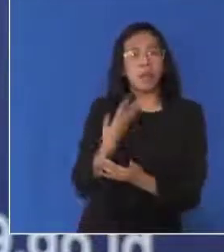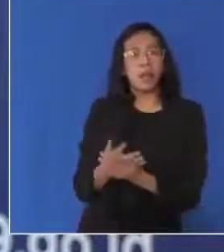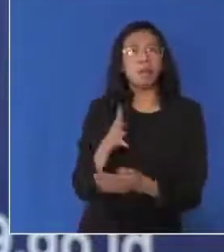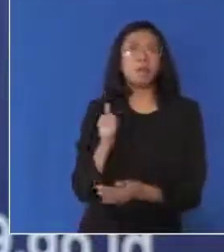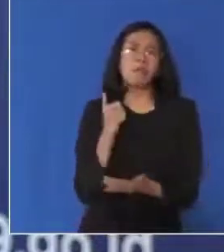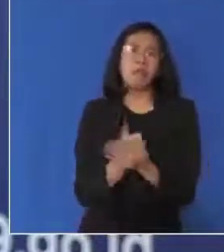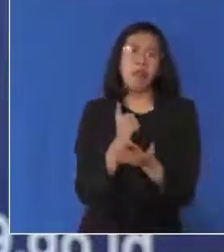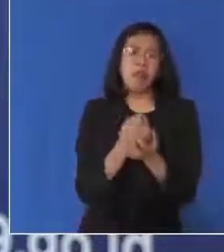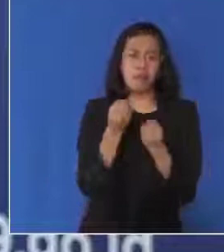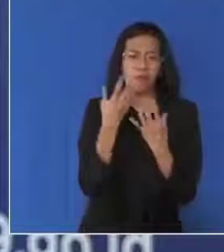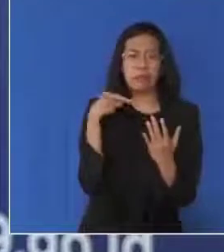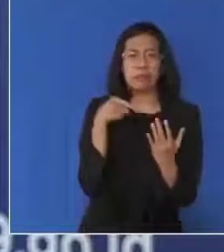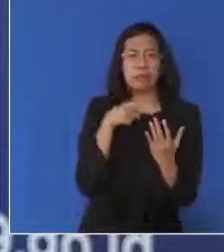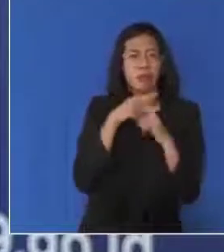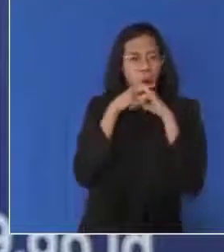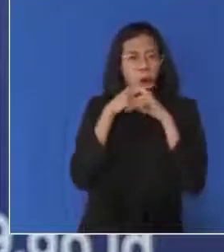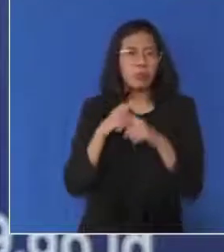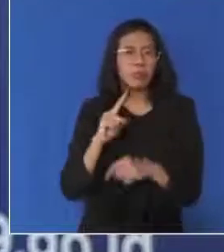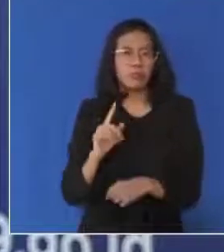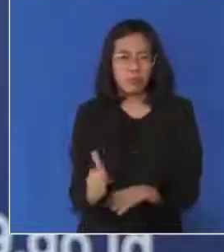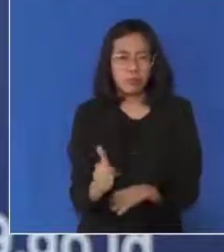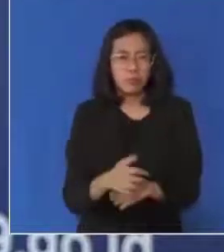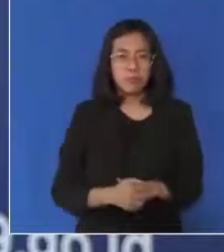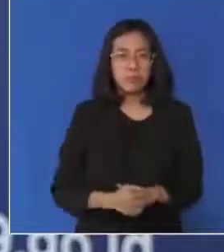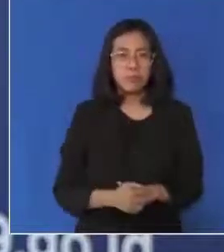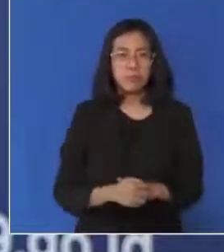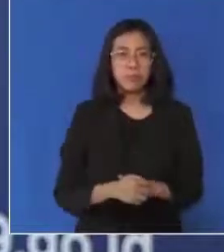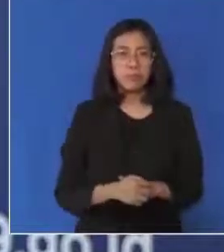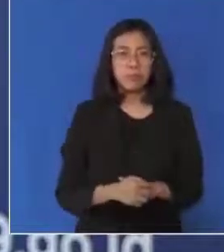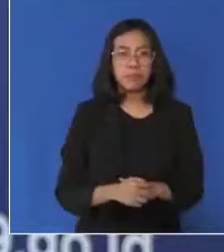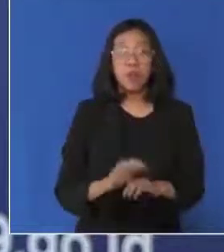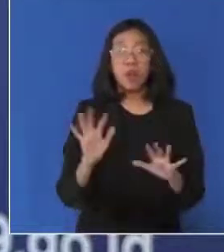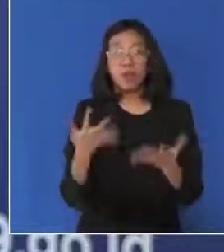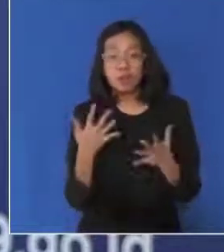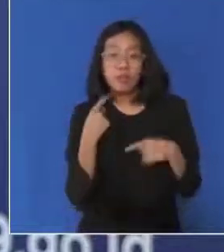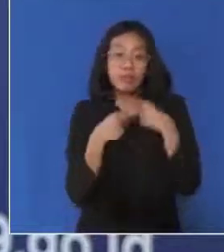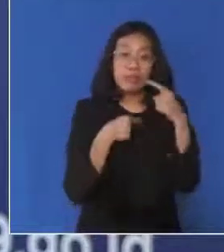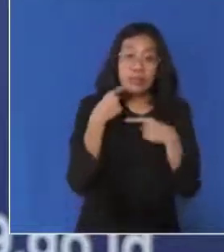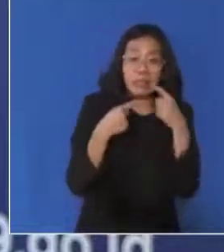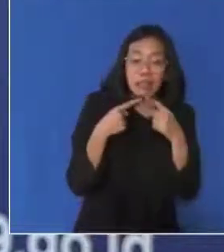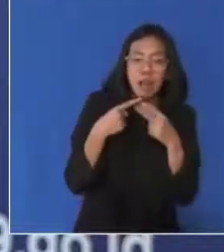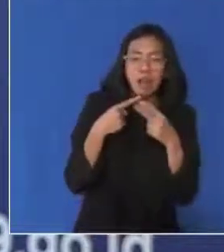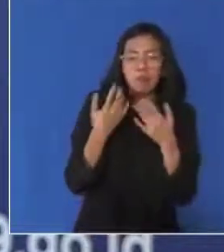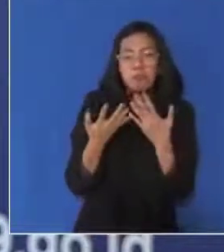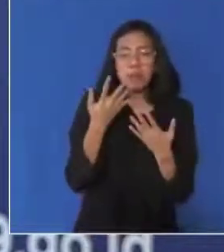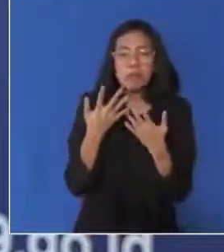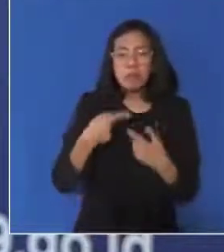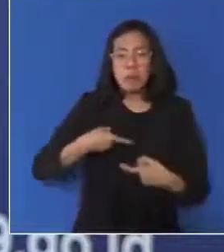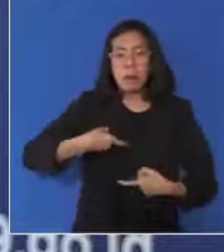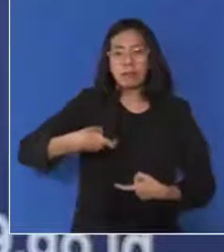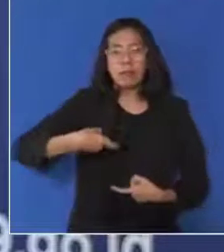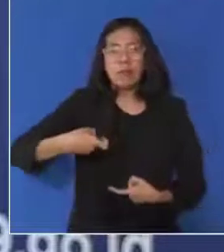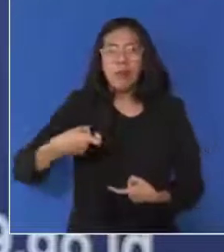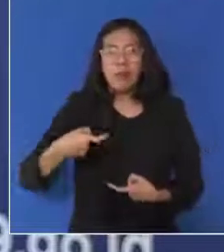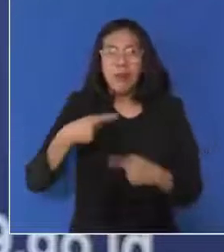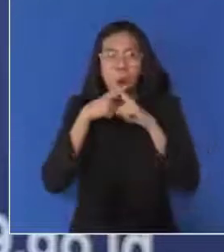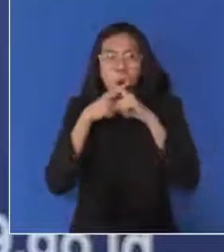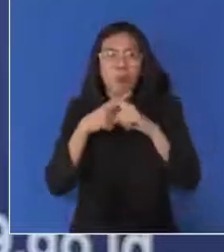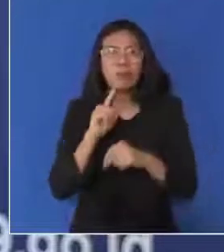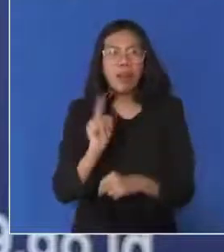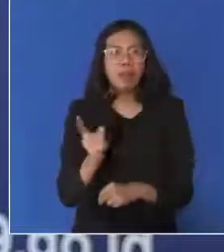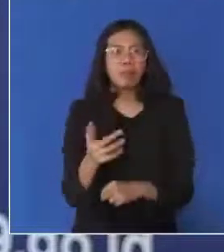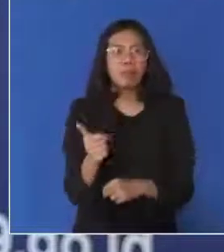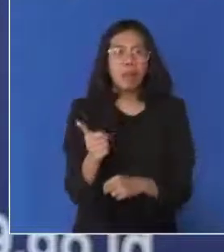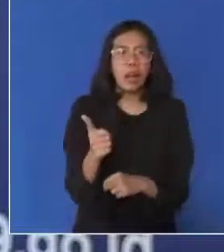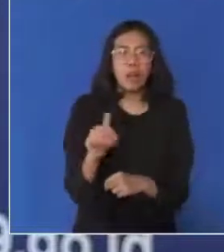hoax lalu juga berbagai narasi yang menghasut tapi berbasis host sehingga